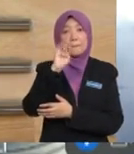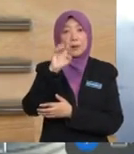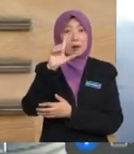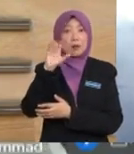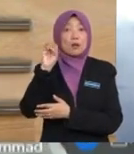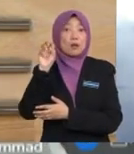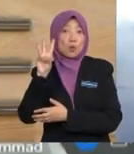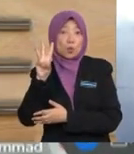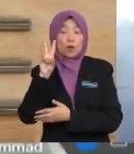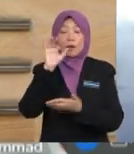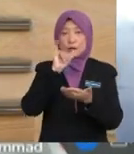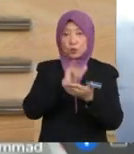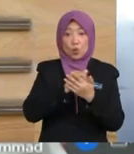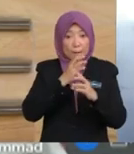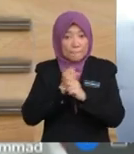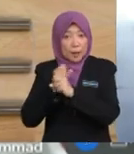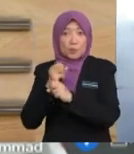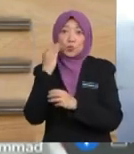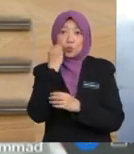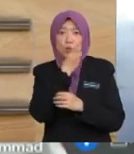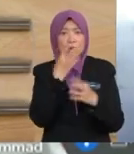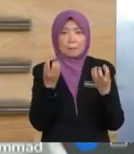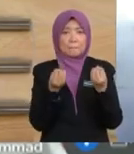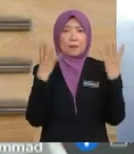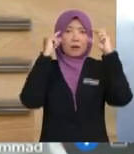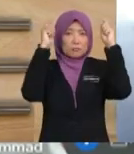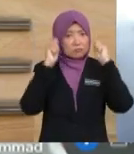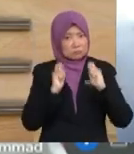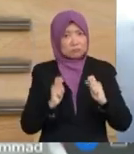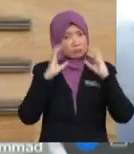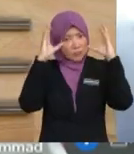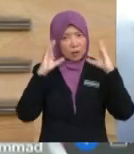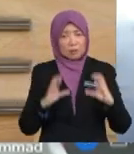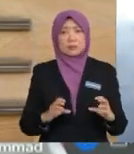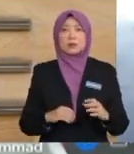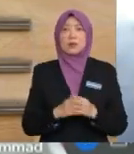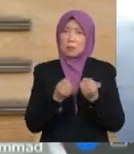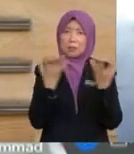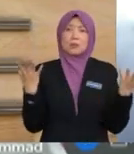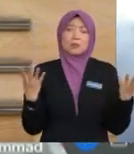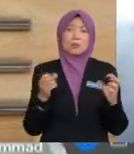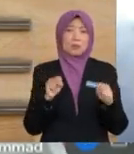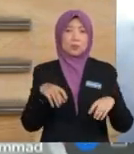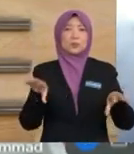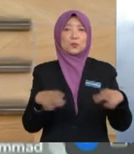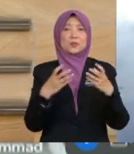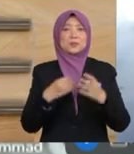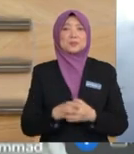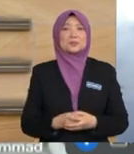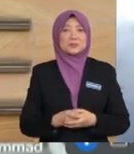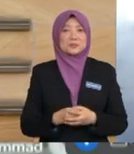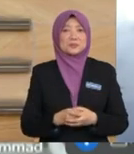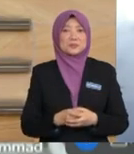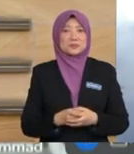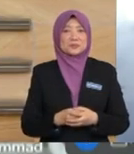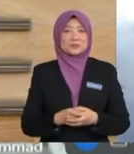dia buat bunga. Okey, ada pelbagai teknik ya cikgu. Ya, yeah, betul. Macam-macam menggunakan teknik dia. Oh, menariknya. Menarik